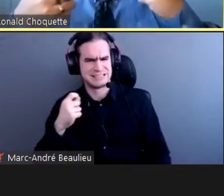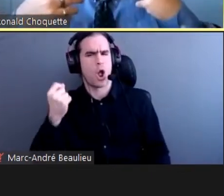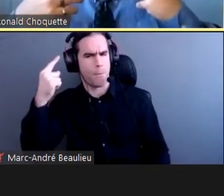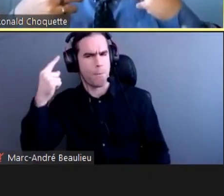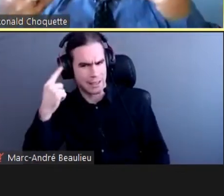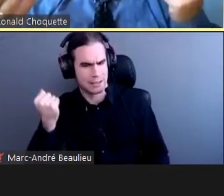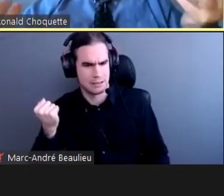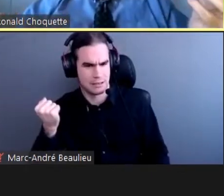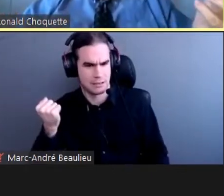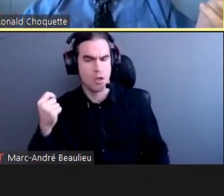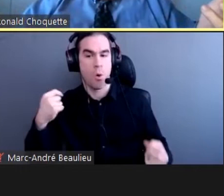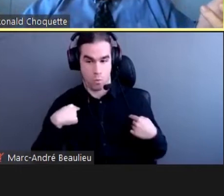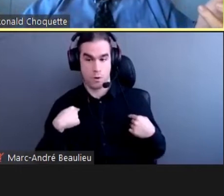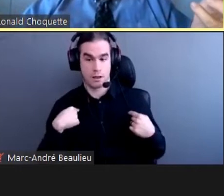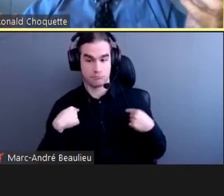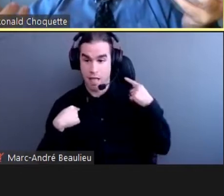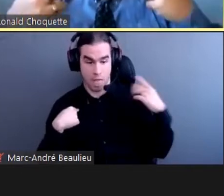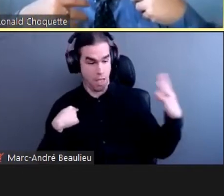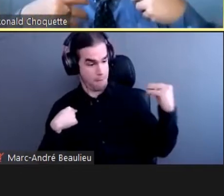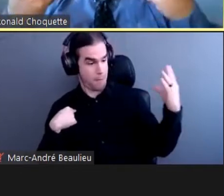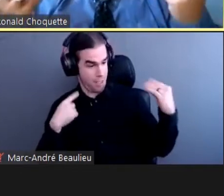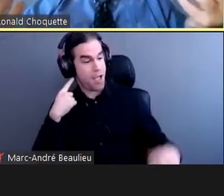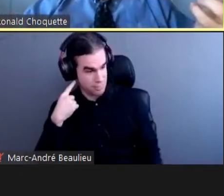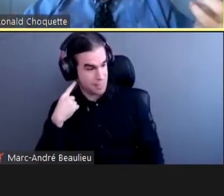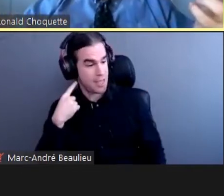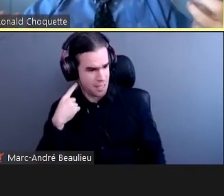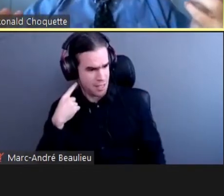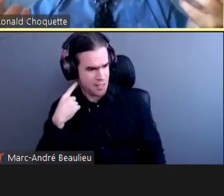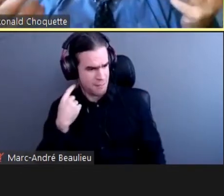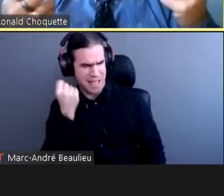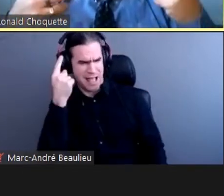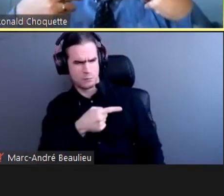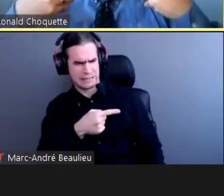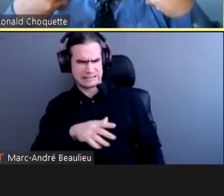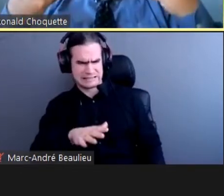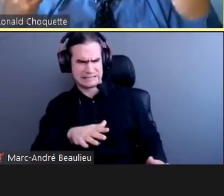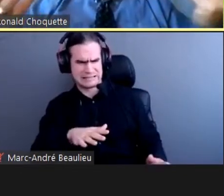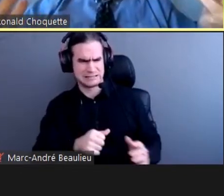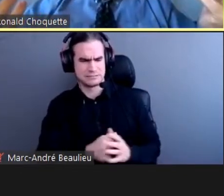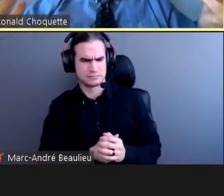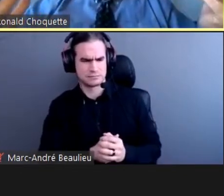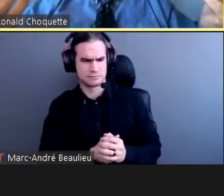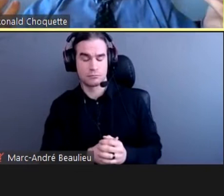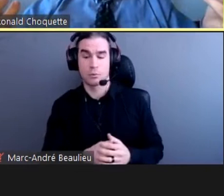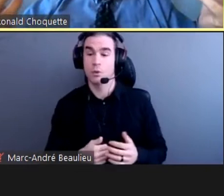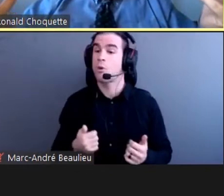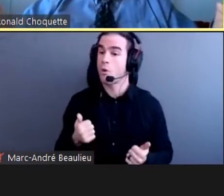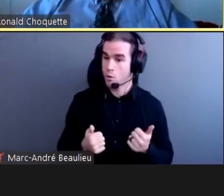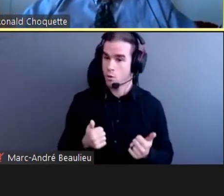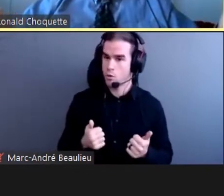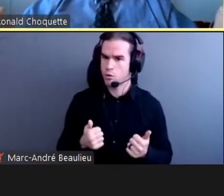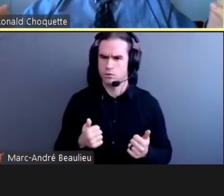les personnes, j'entends quand ils me parlent, mais j'ai de la misère à les comprendre. Ou souvent, ils vont dire, bien, les